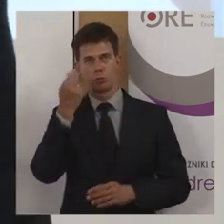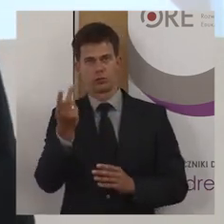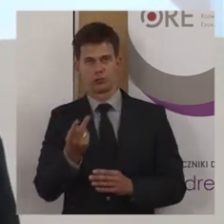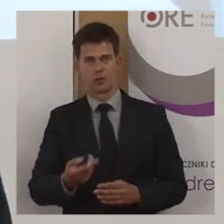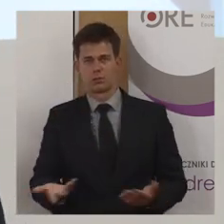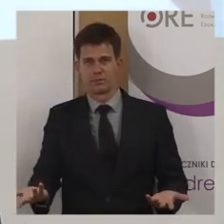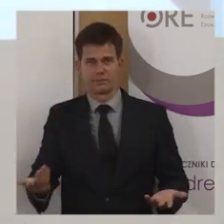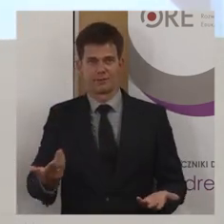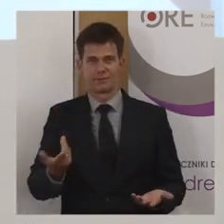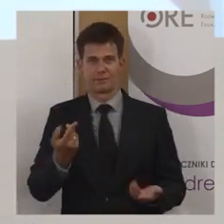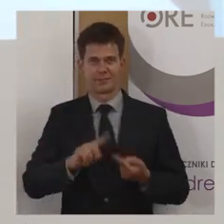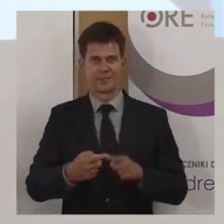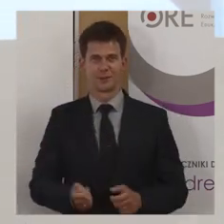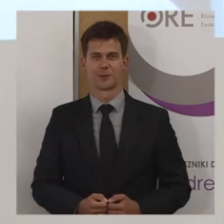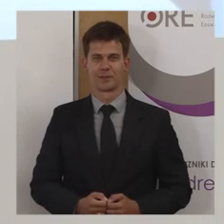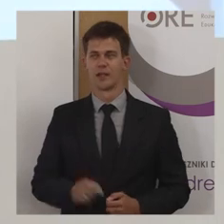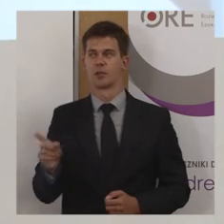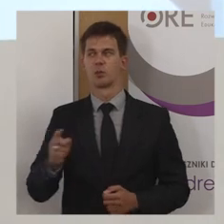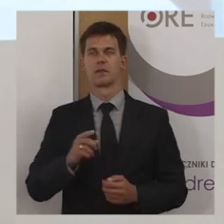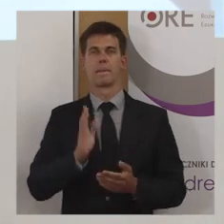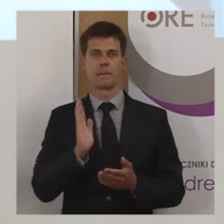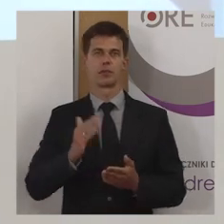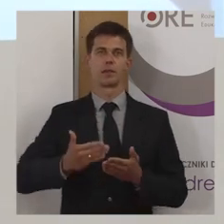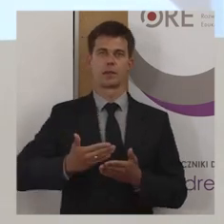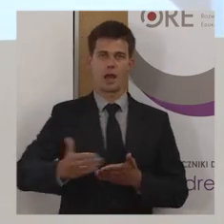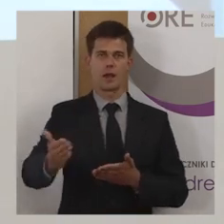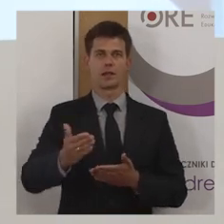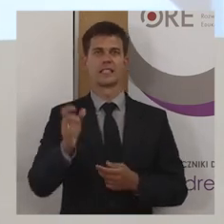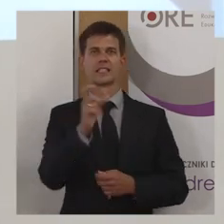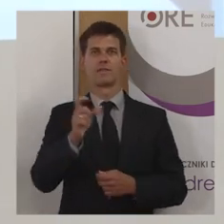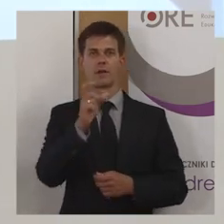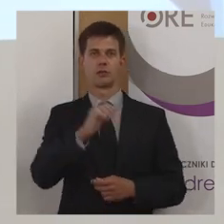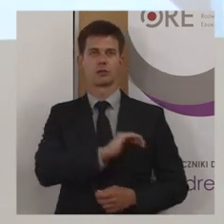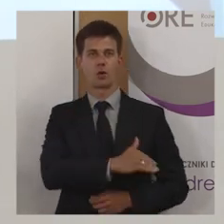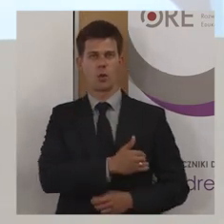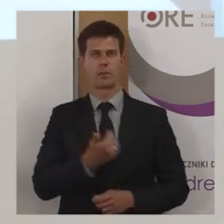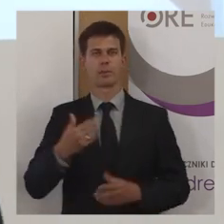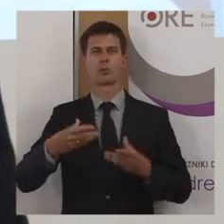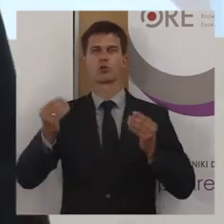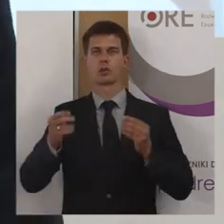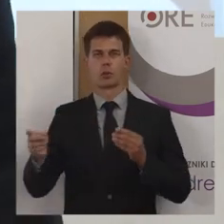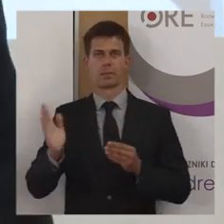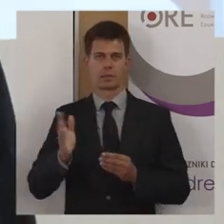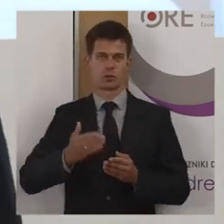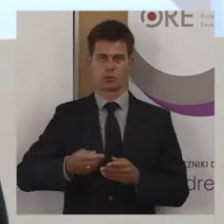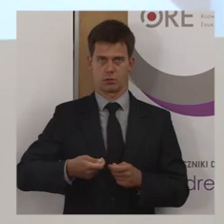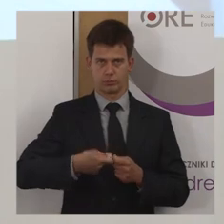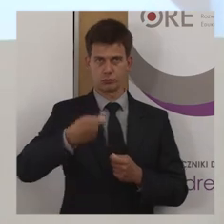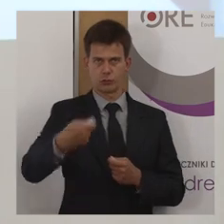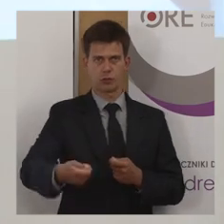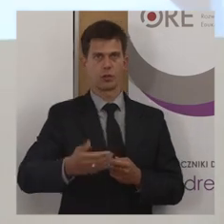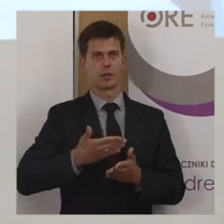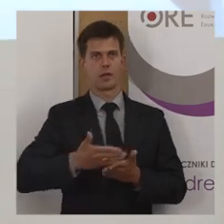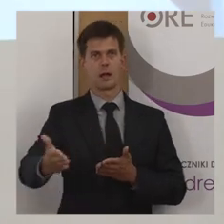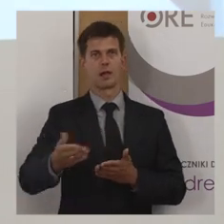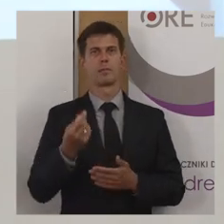czytać. Projekt ten będzie miał swoją kontynuację. Wiemy już, że cyfrowa szkoła, wspomniałem o tym na początku, będzie kontynuowana w kolejnej